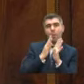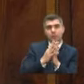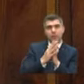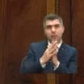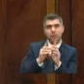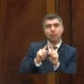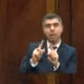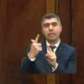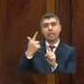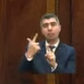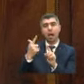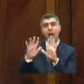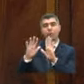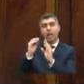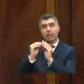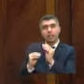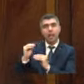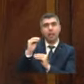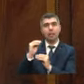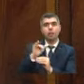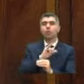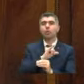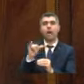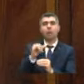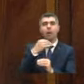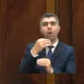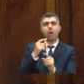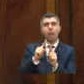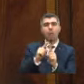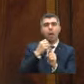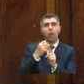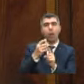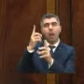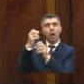انا 7-10 المراتب ما كاين حتى اللي يقول لك الله يرحم الوالدين،